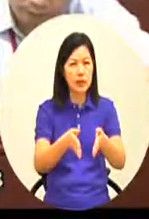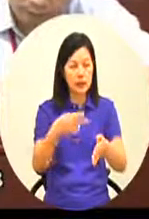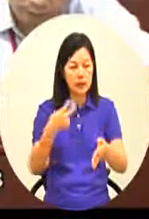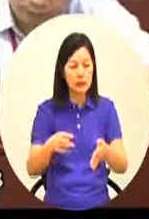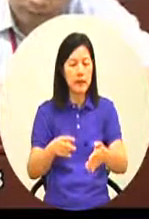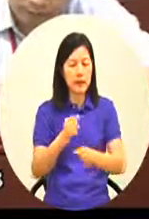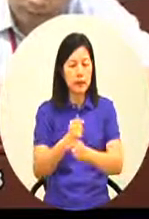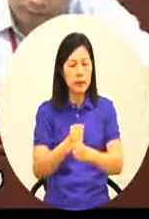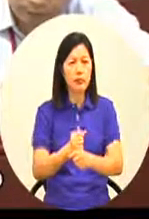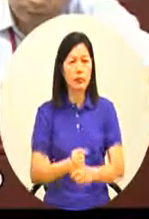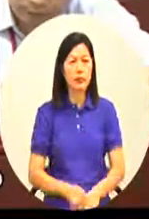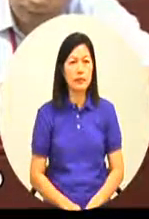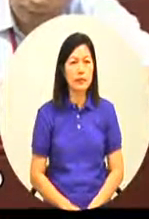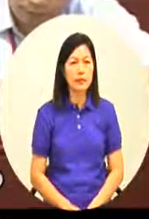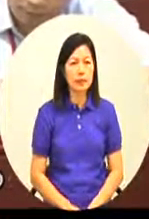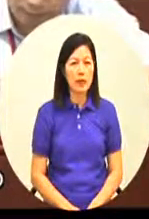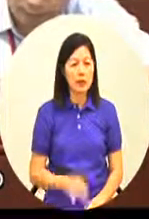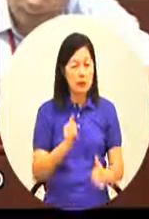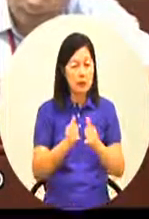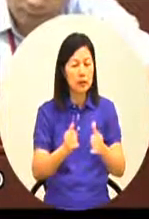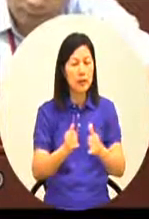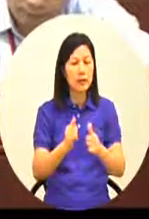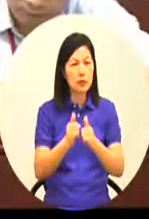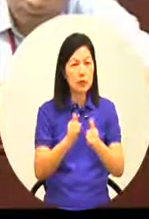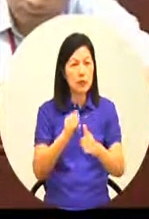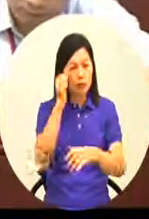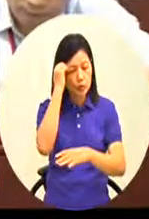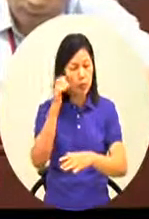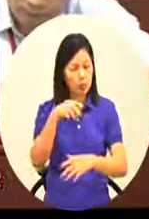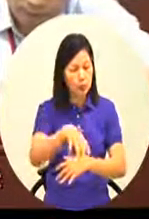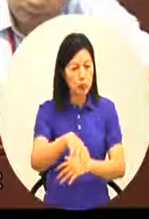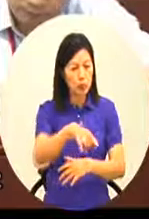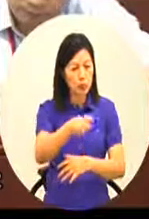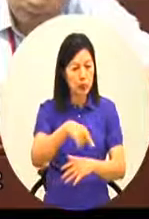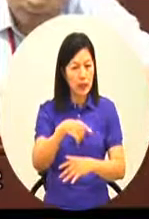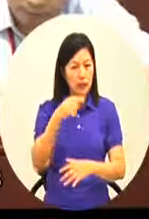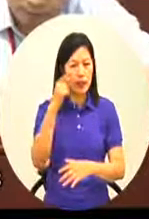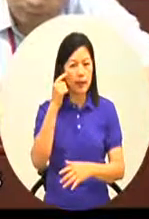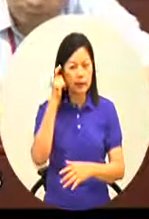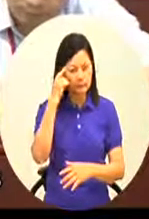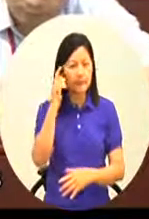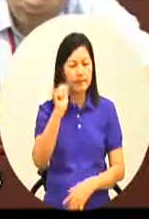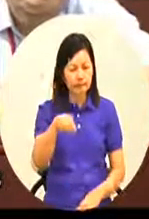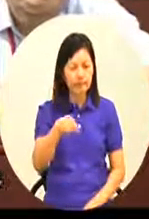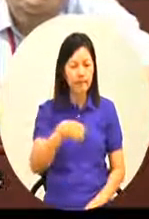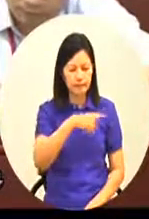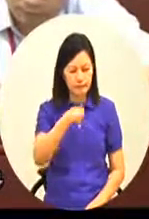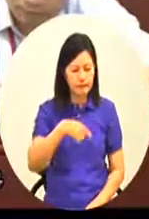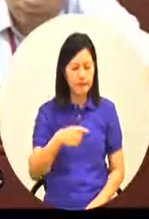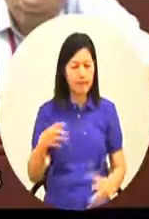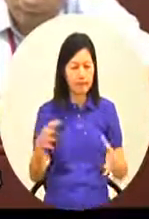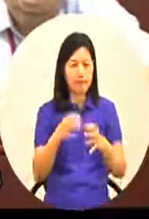做。那不过我想社会住宅这件事情，只要大家有意愿，我们就来做。